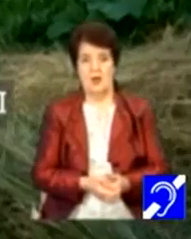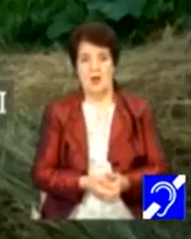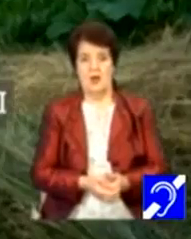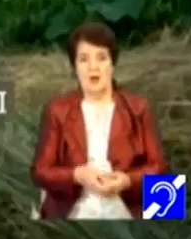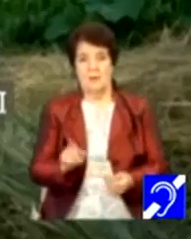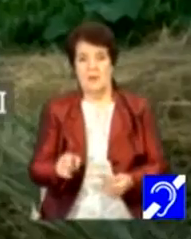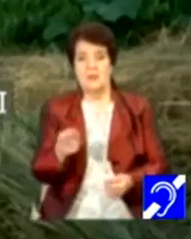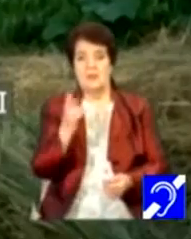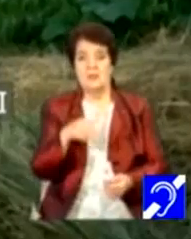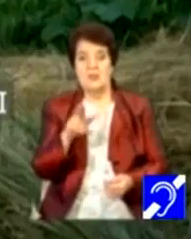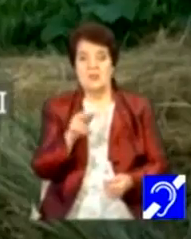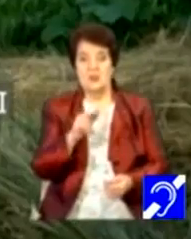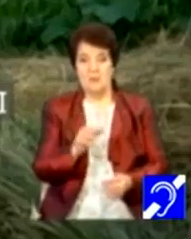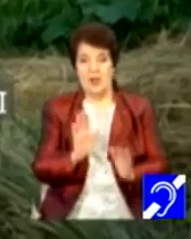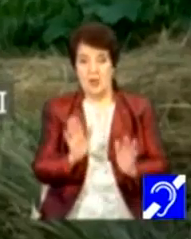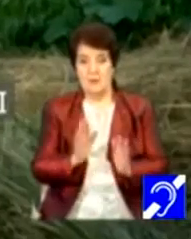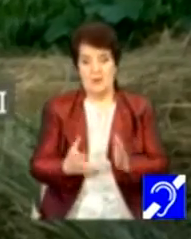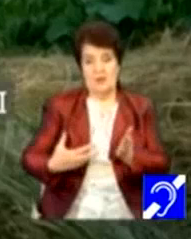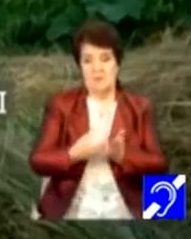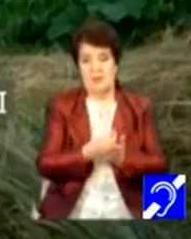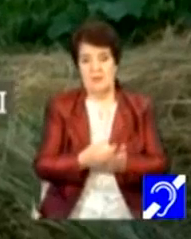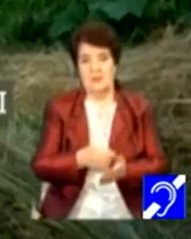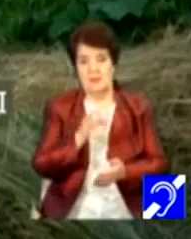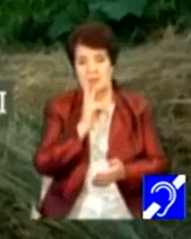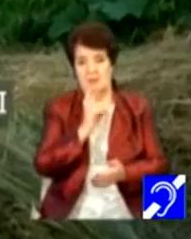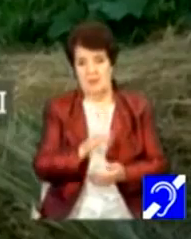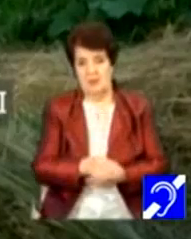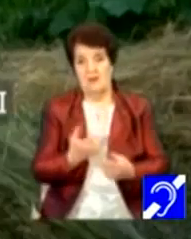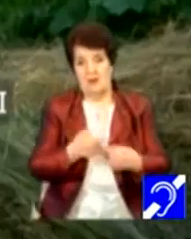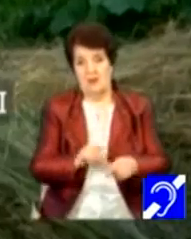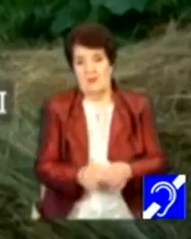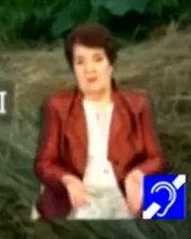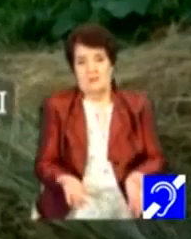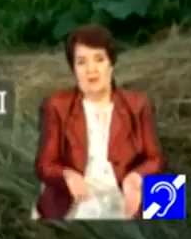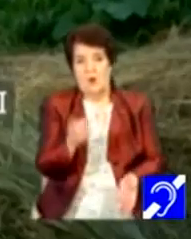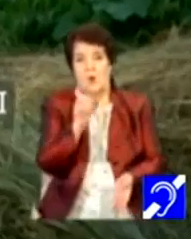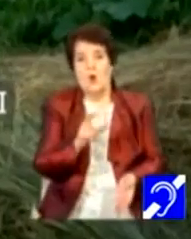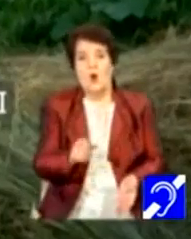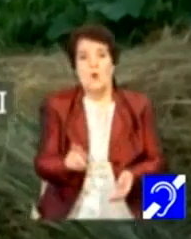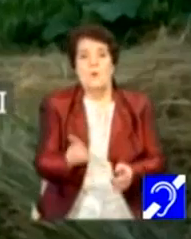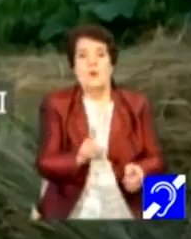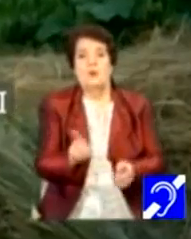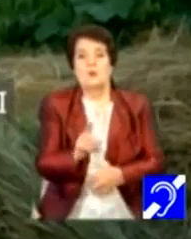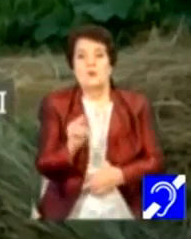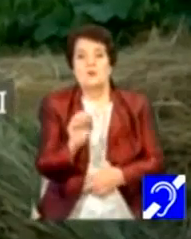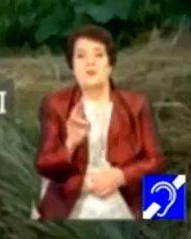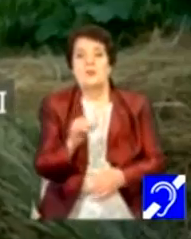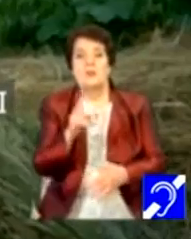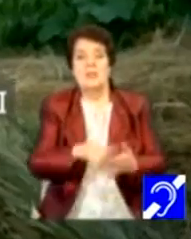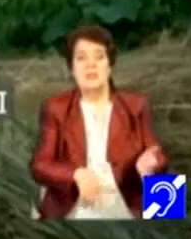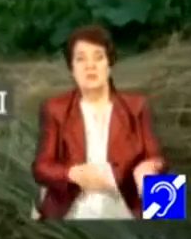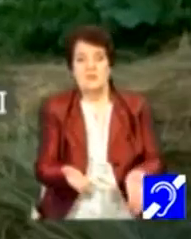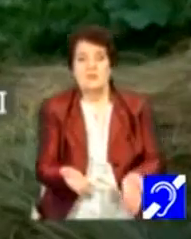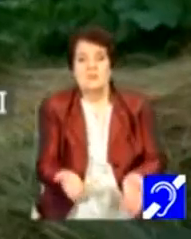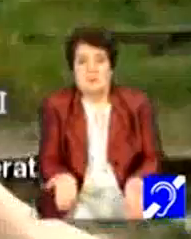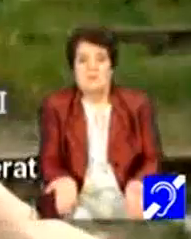Abia pe decembrie s-au răsplătit cu noi. Apa asta e, omul, pentru cine să tragă nădejdea omul,